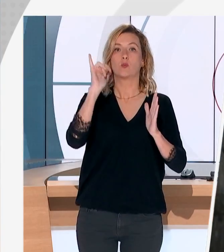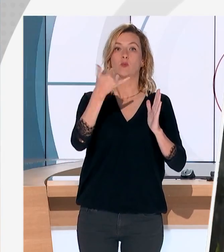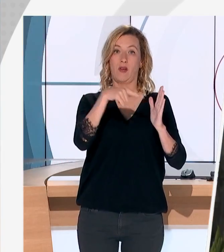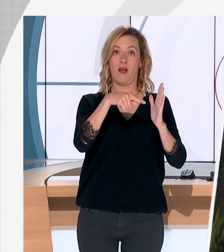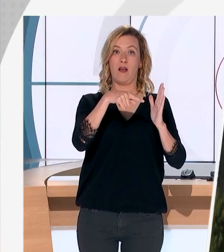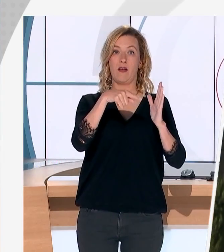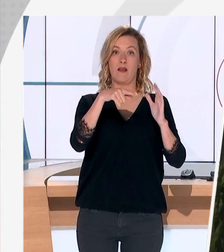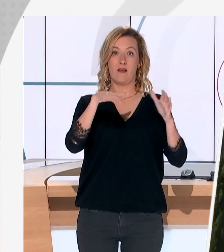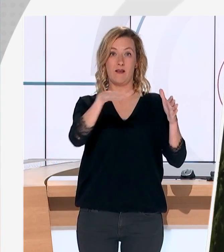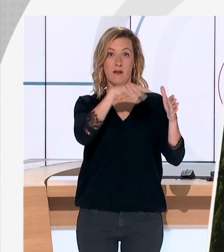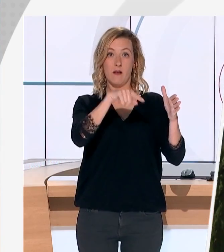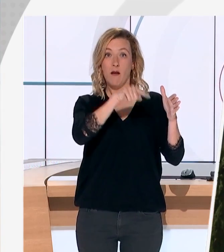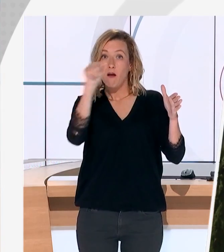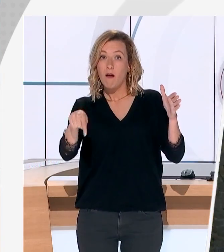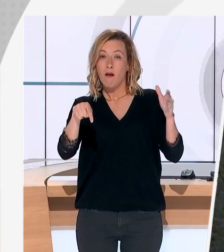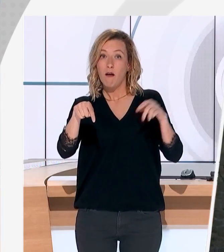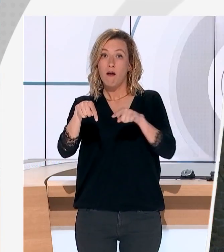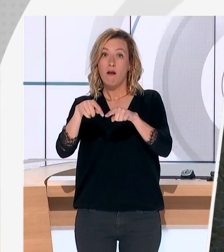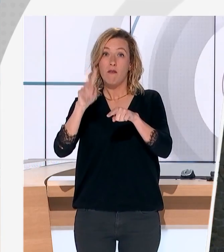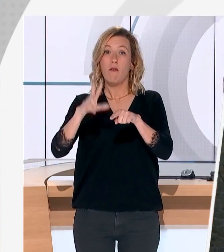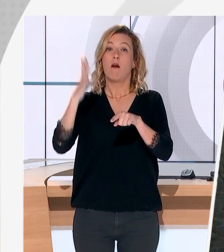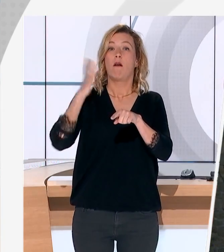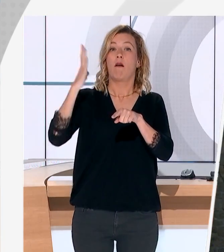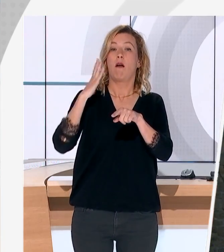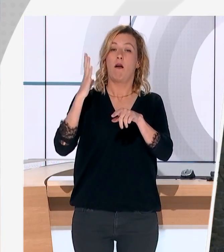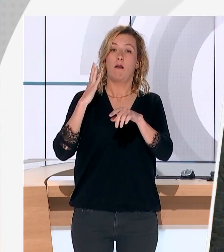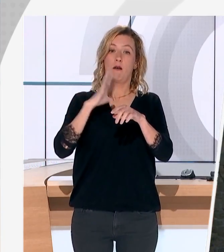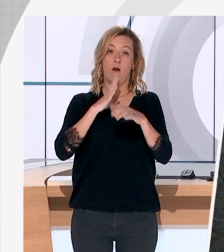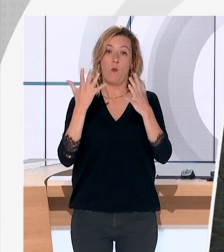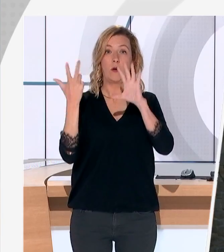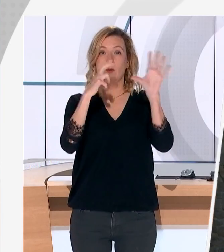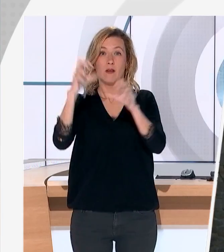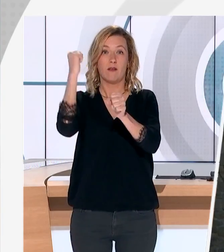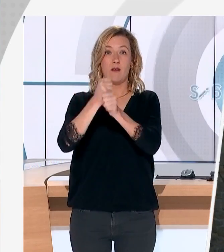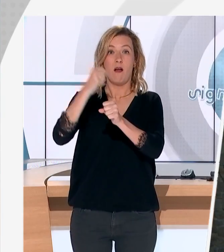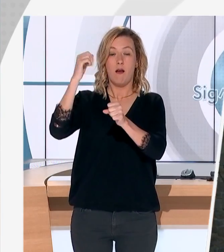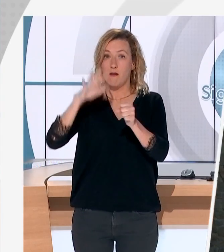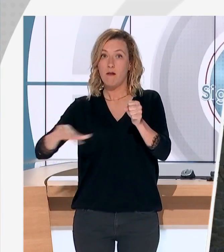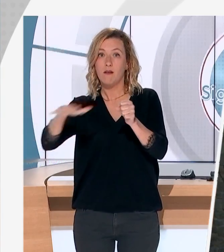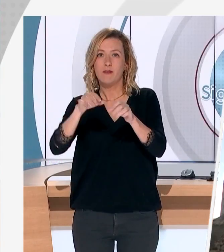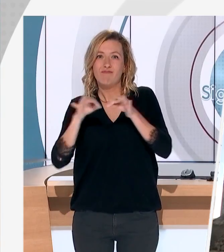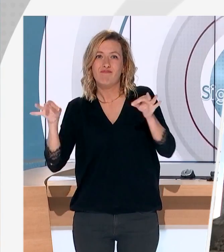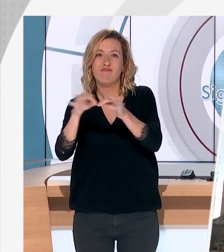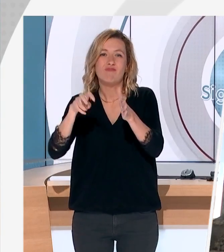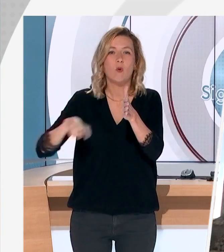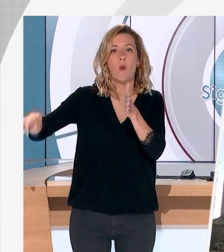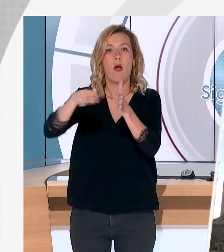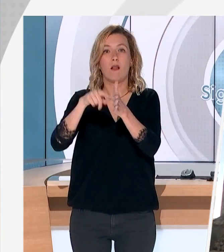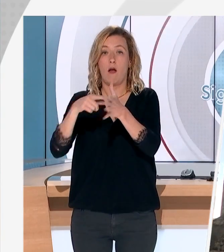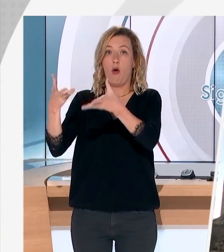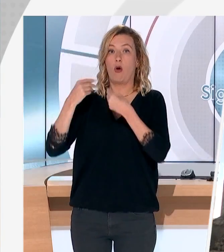Au pied de la collégiale de Saint-Junien, il y a 800 ans, un cloître accueillait une communauté de